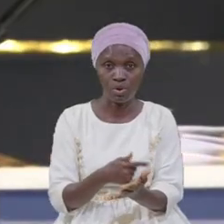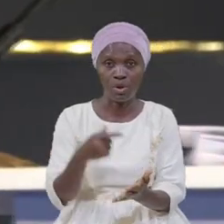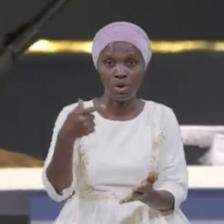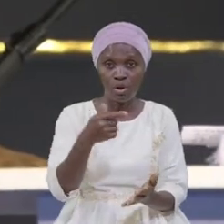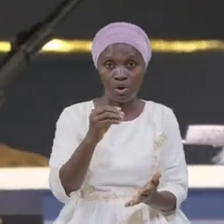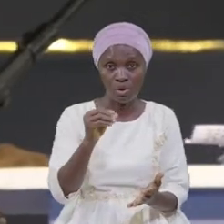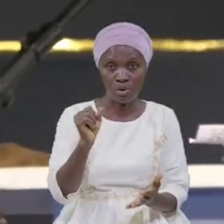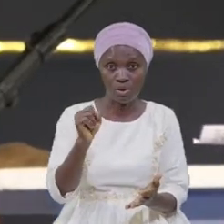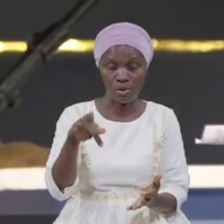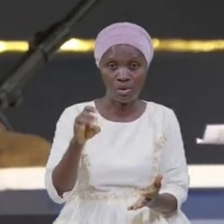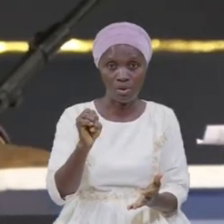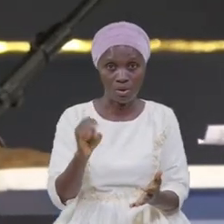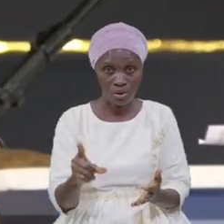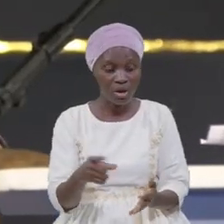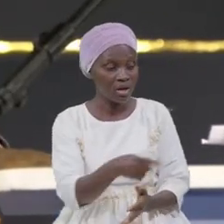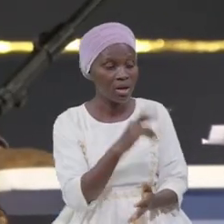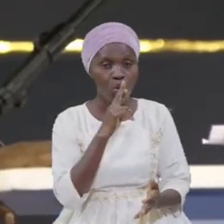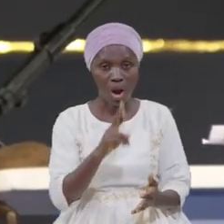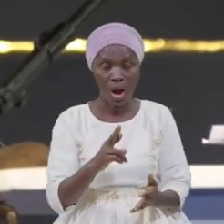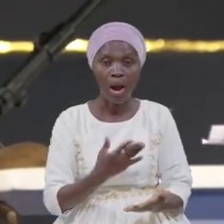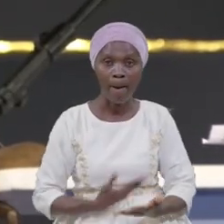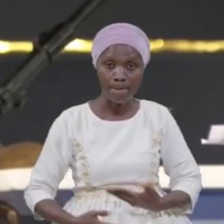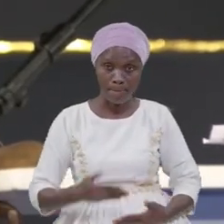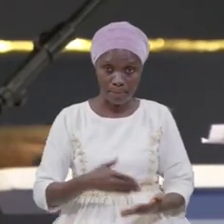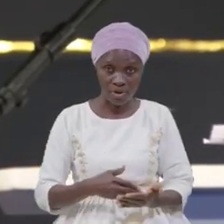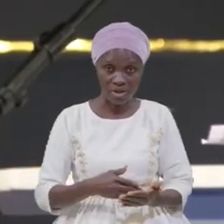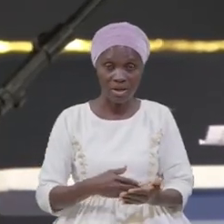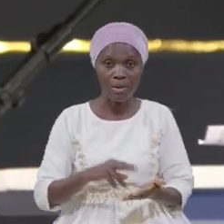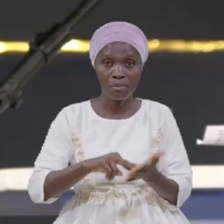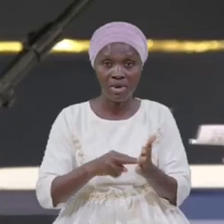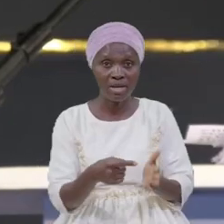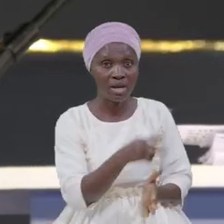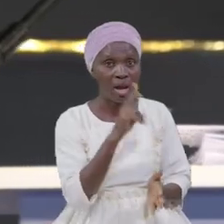nés de nouveau, ils étaient sauvés.